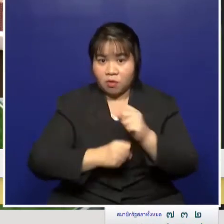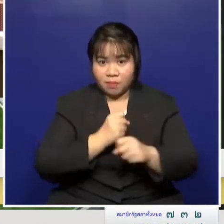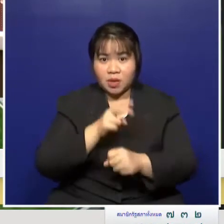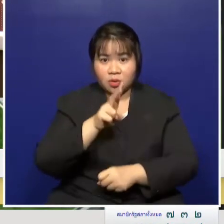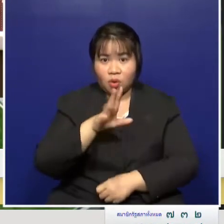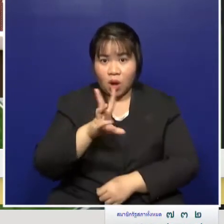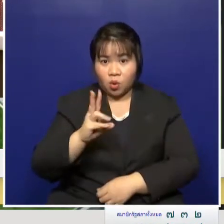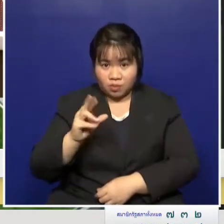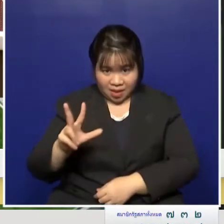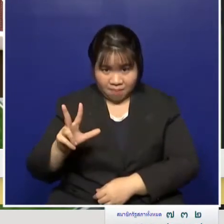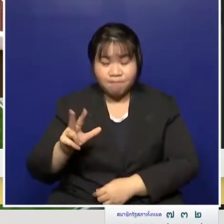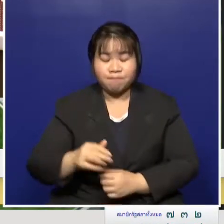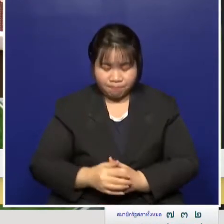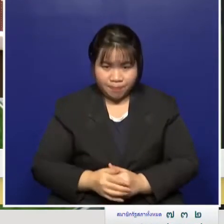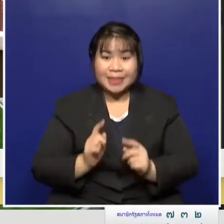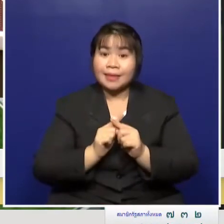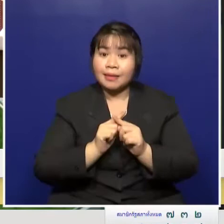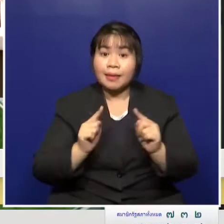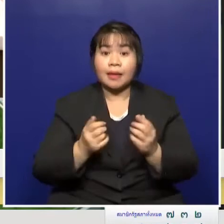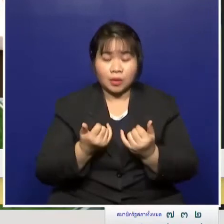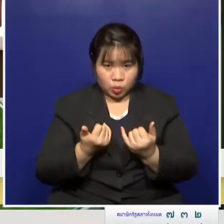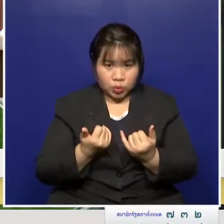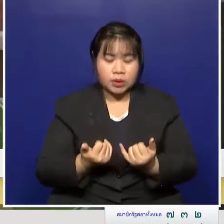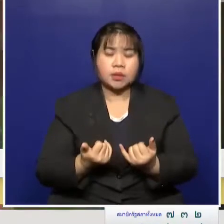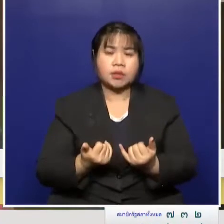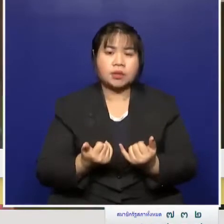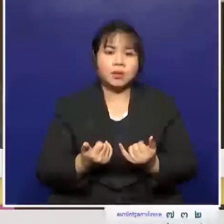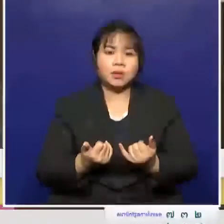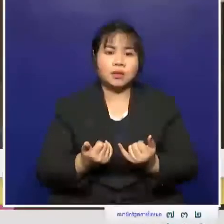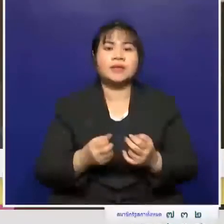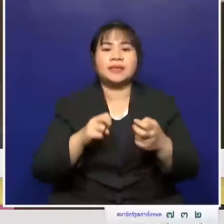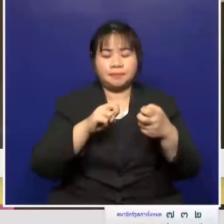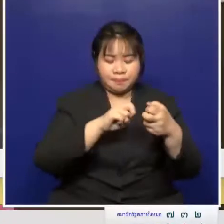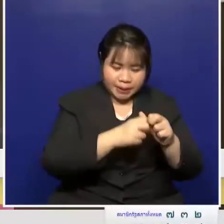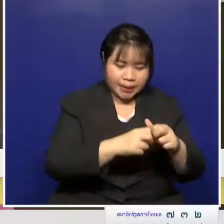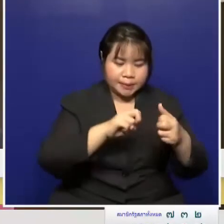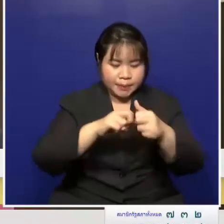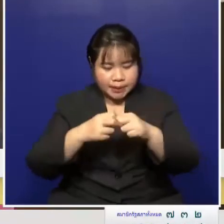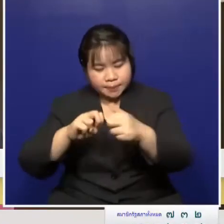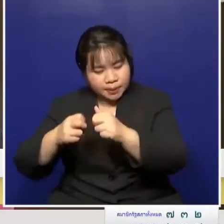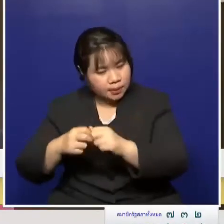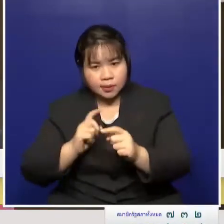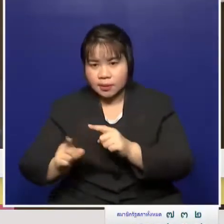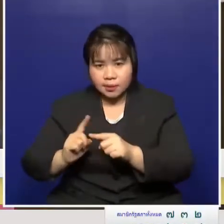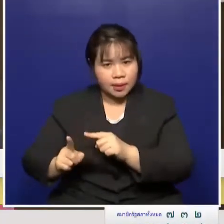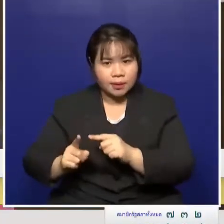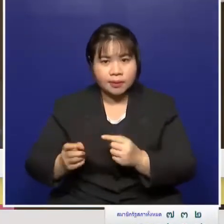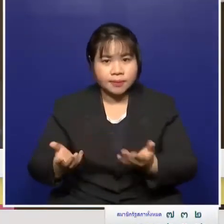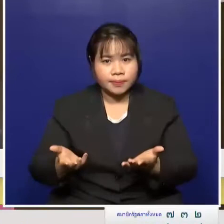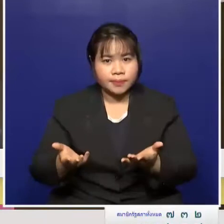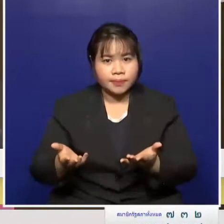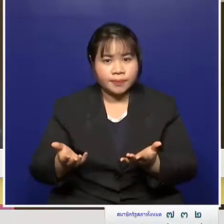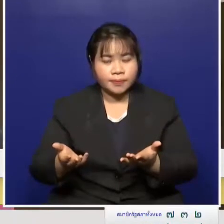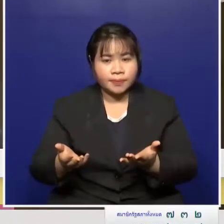2563แต่ณปัจจุบันมีเหตุการณ์ต่างๆมากมายเสมือนหนึ่